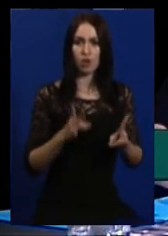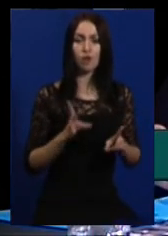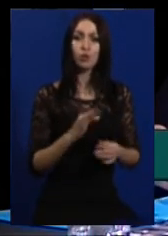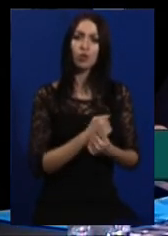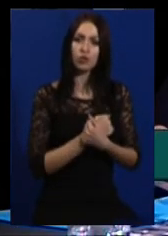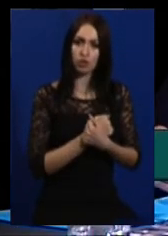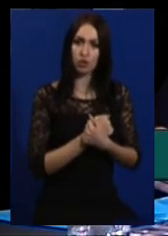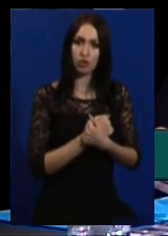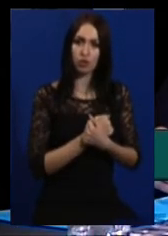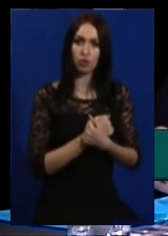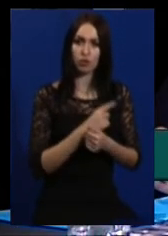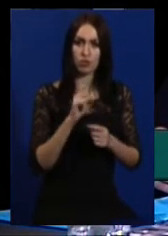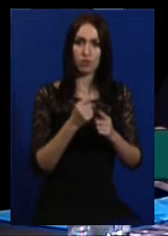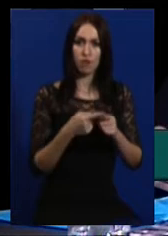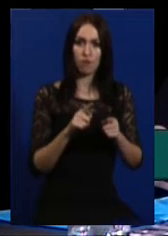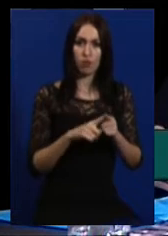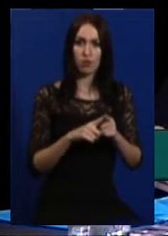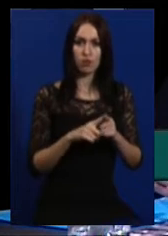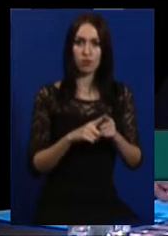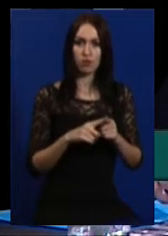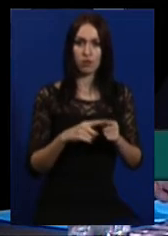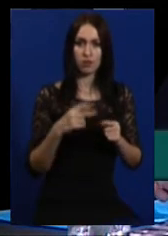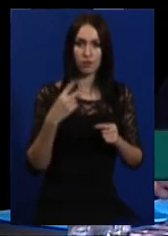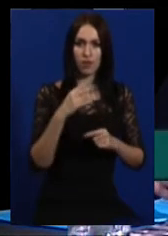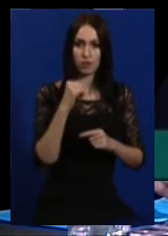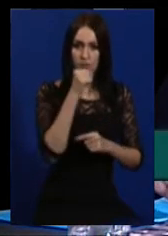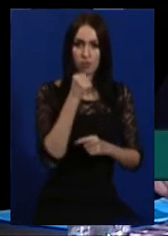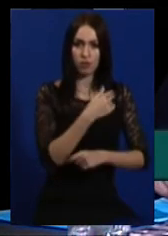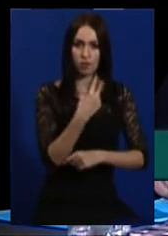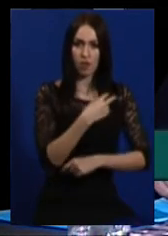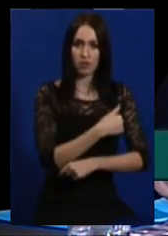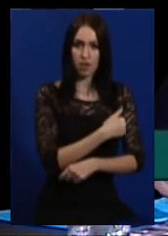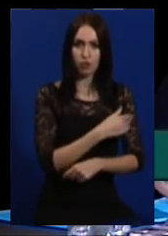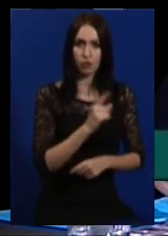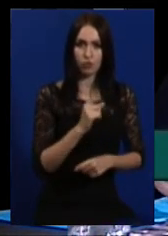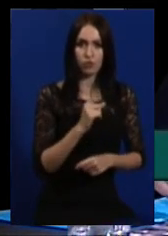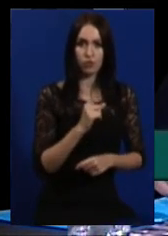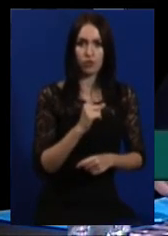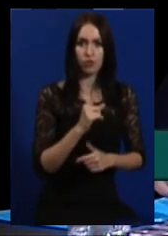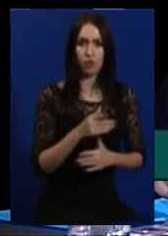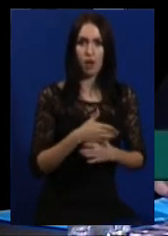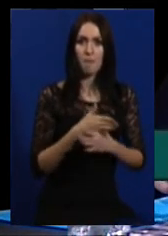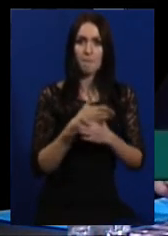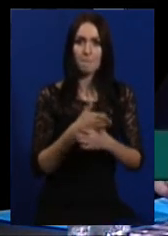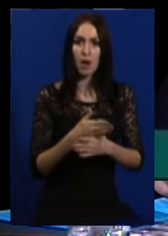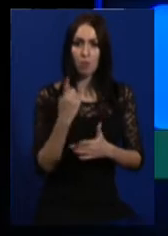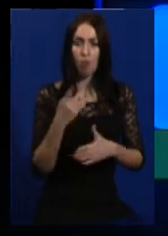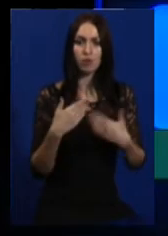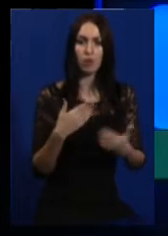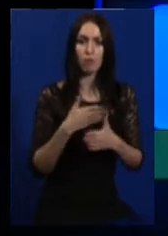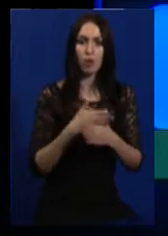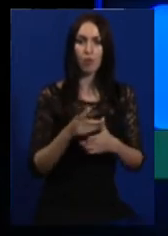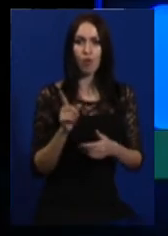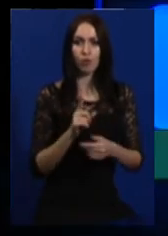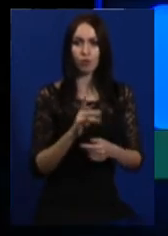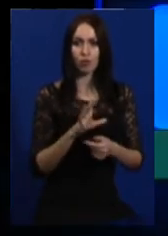сожалению зайти 20-градусный мороз и помог с одной стороны тем что